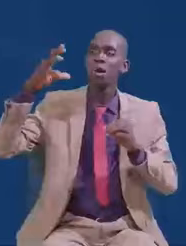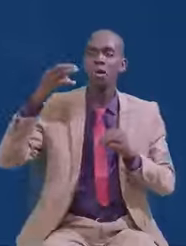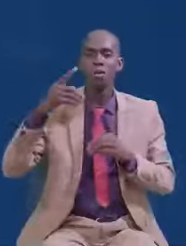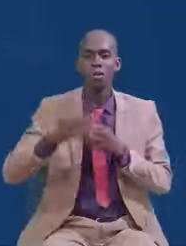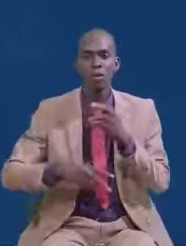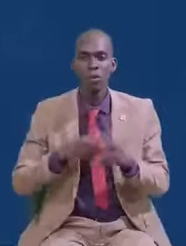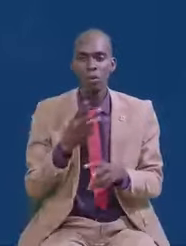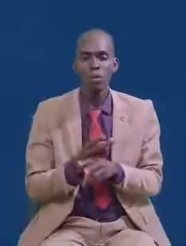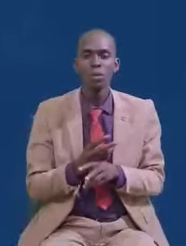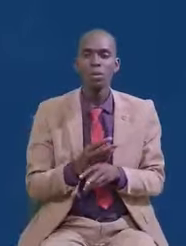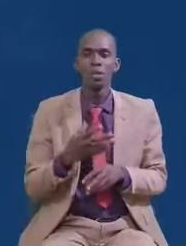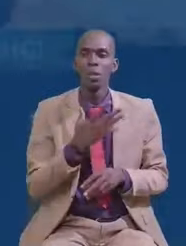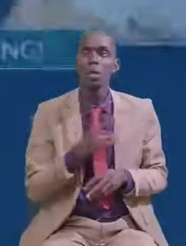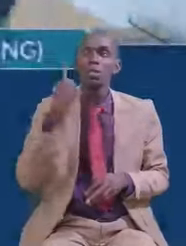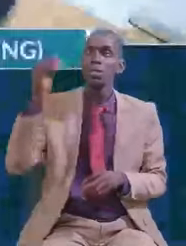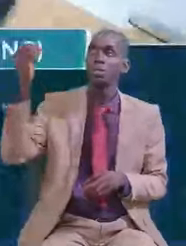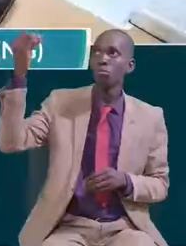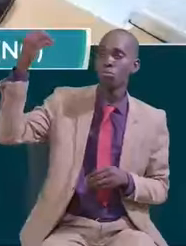Il met la lumière là dans votre vie.